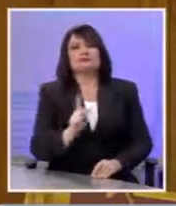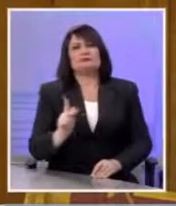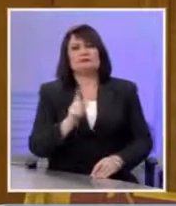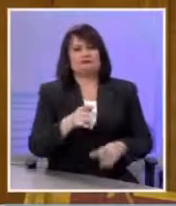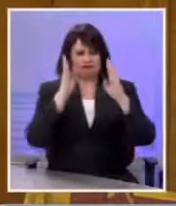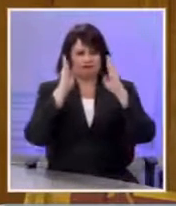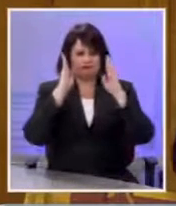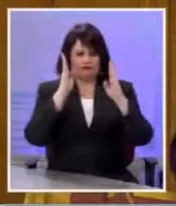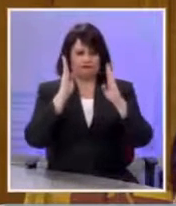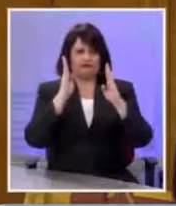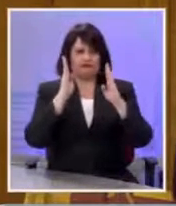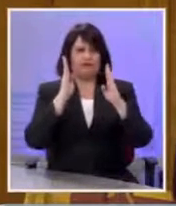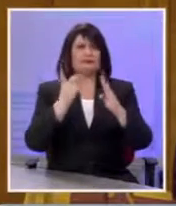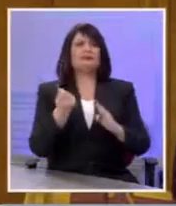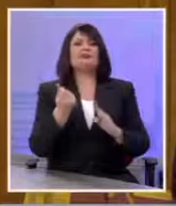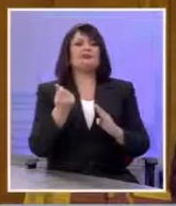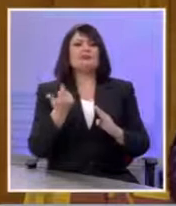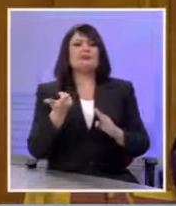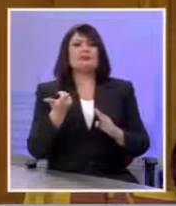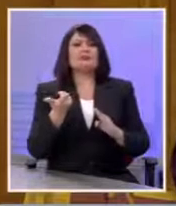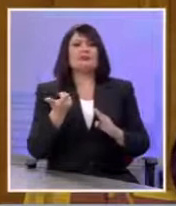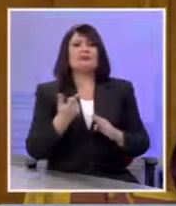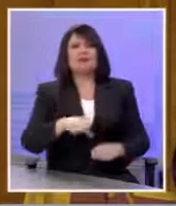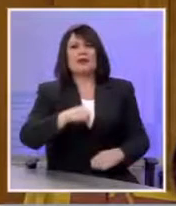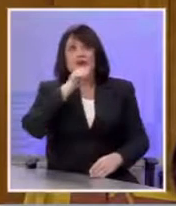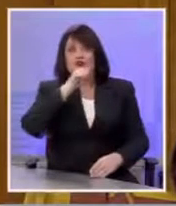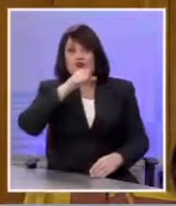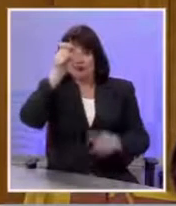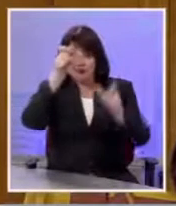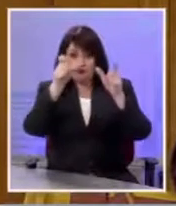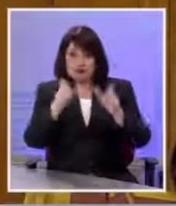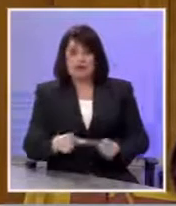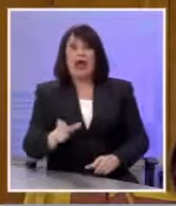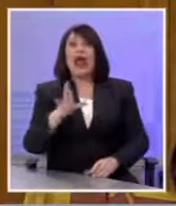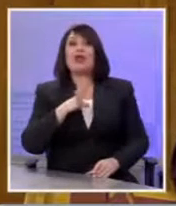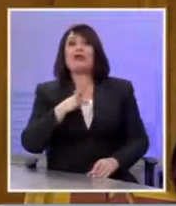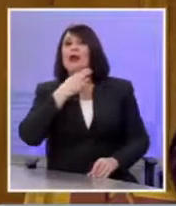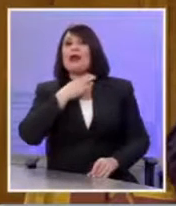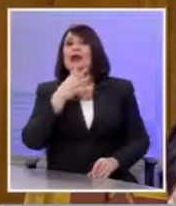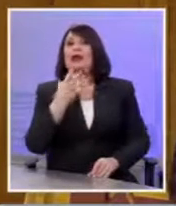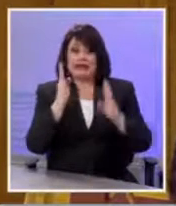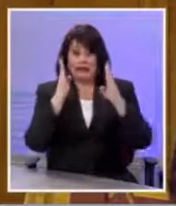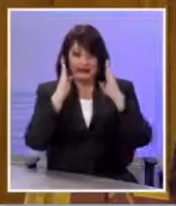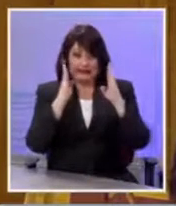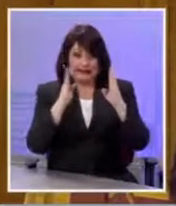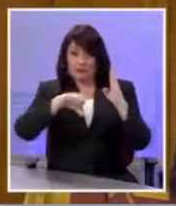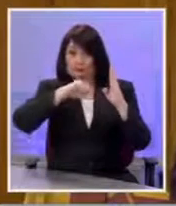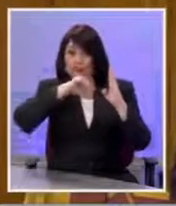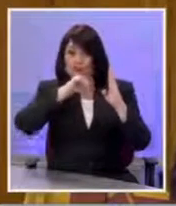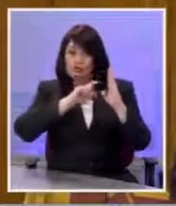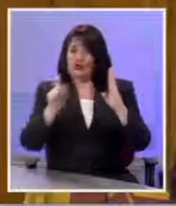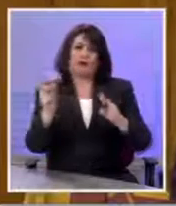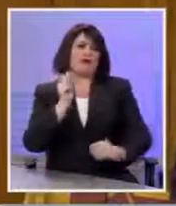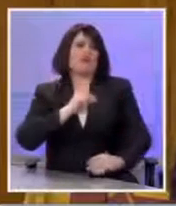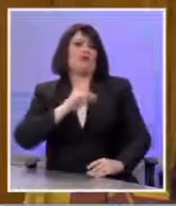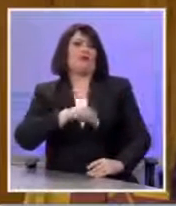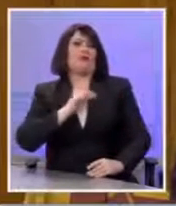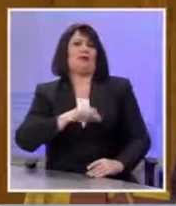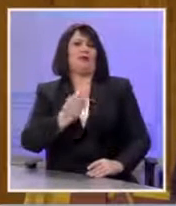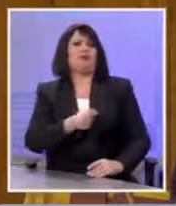κέντρο και μια οικονομία που θα έχει στο κέντρο τον άνθρωπο και τις ανάγκες του και όχι τα κέρδη και